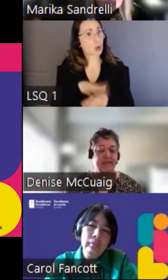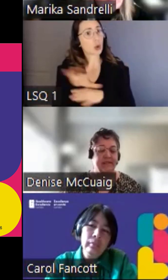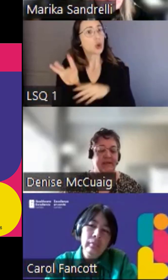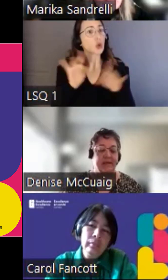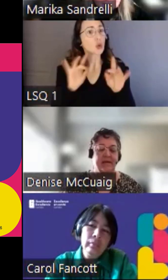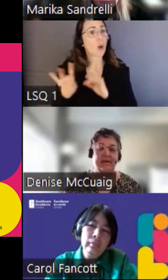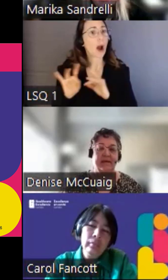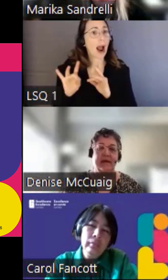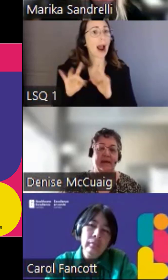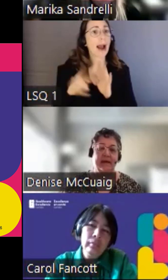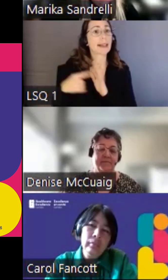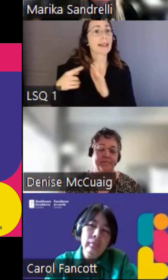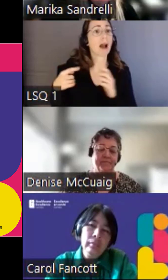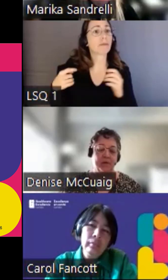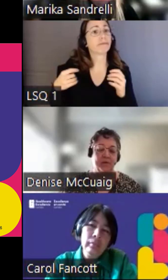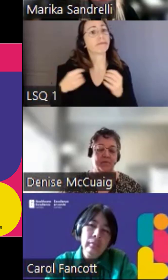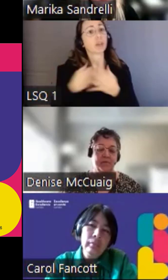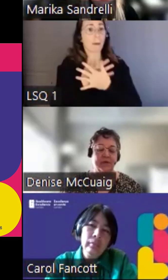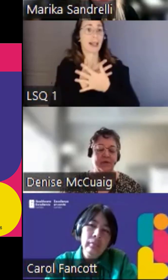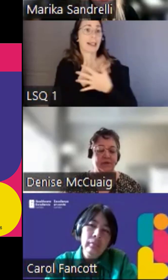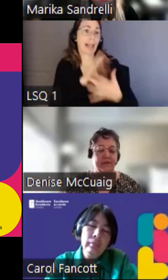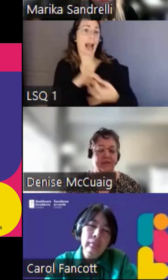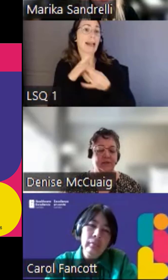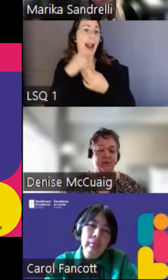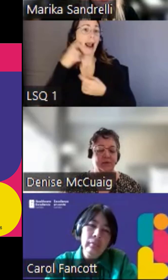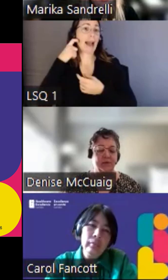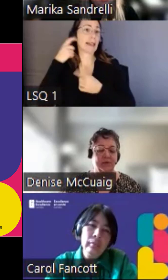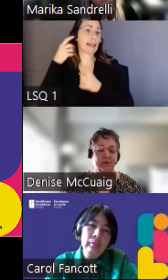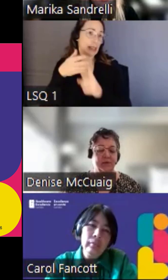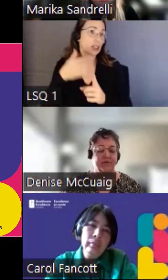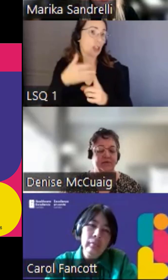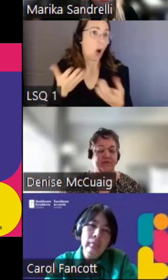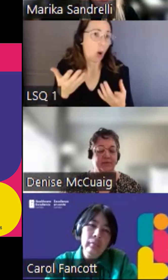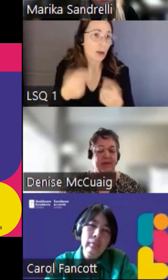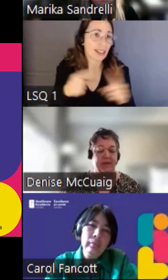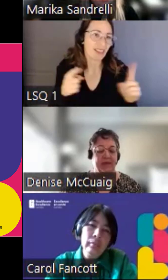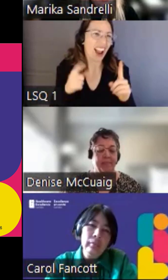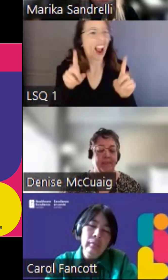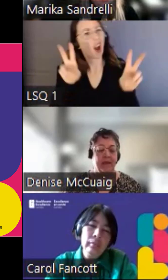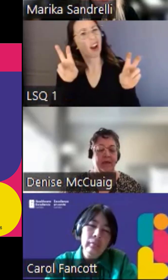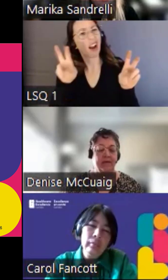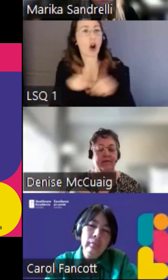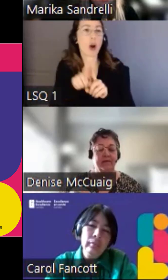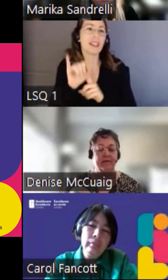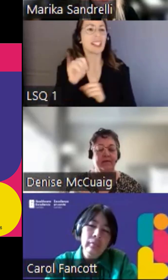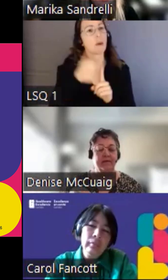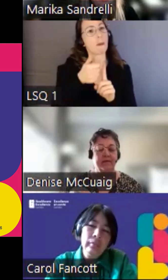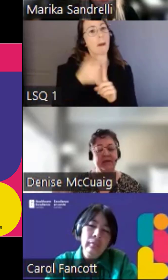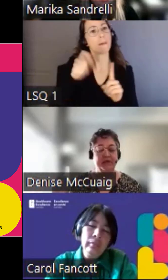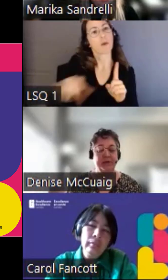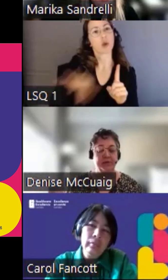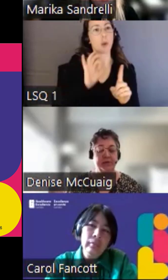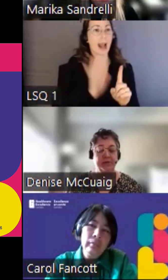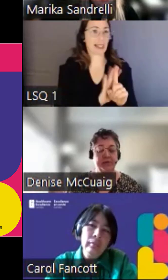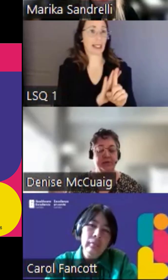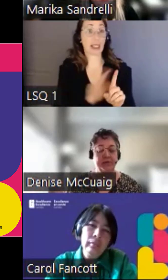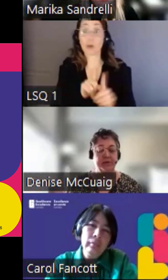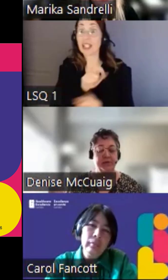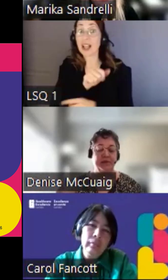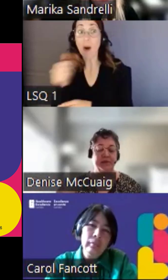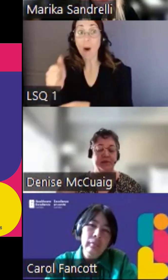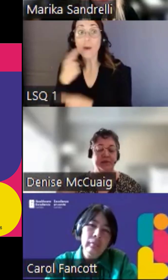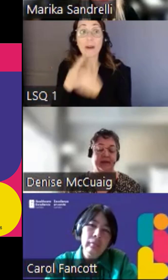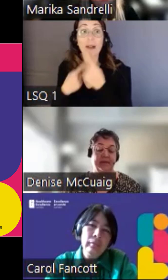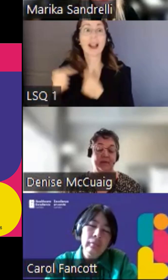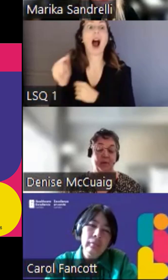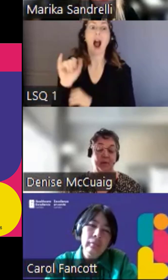vous avez dit quelque chose qui m'a beaucoup aidé, le fait d'être ajusté ou en harmonie